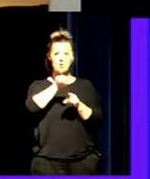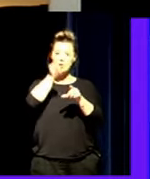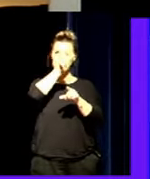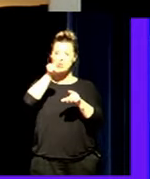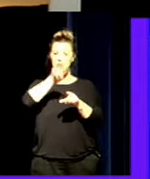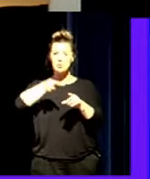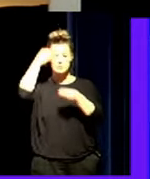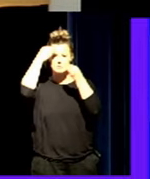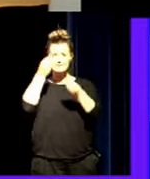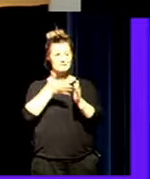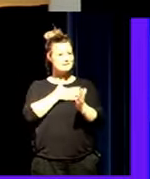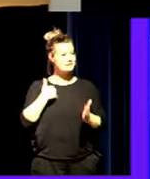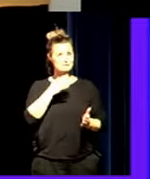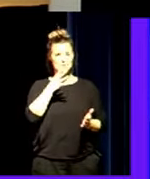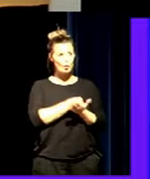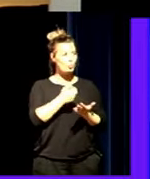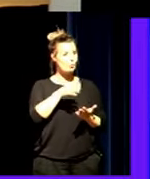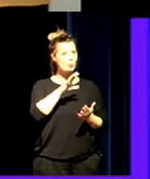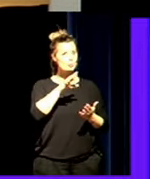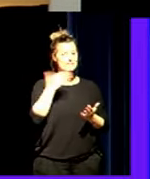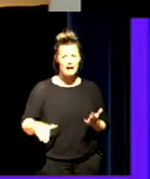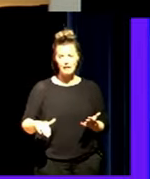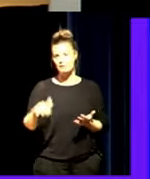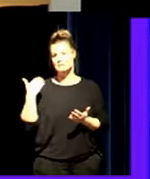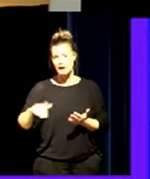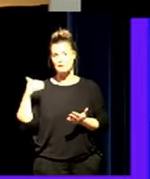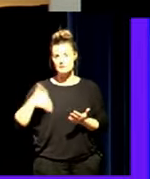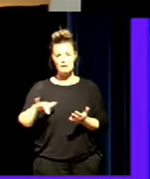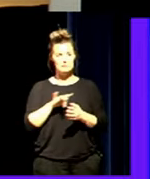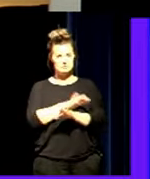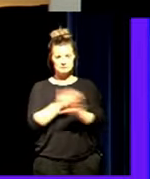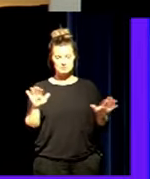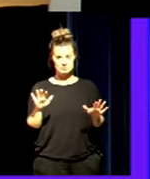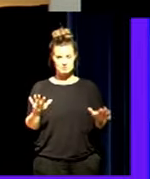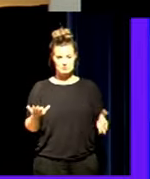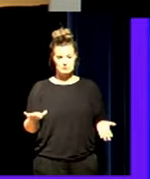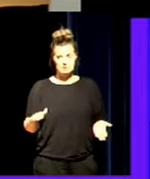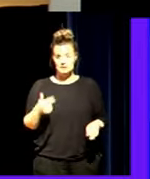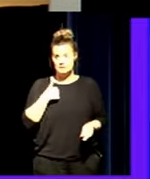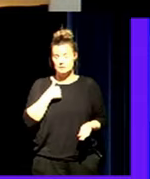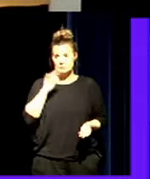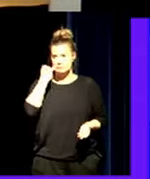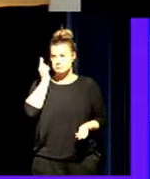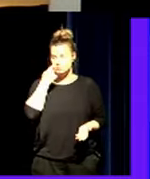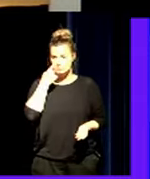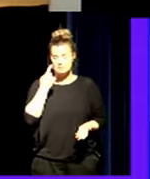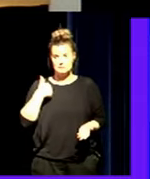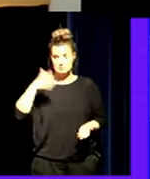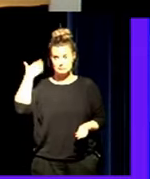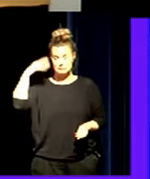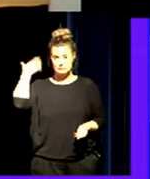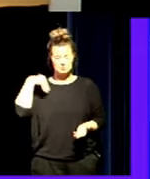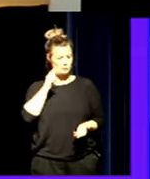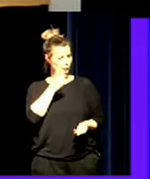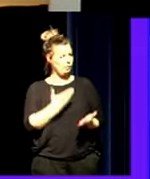dutena, ja, orain, eta ja, eta ere gehiago. Ikit, nabaritu egin eman bazta egunean, ume